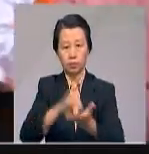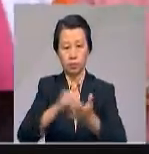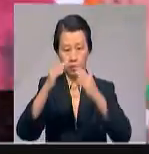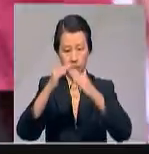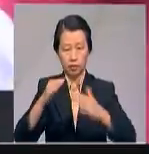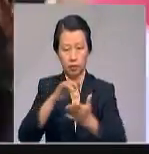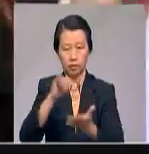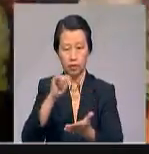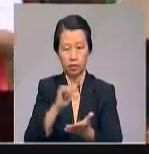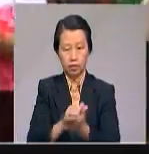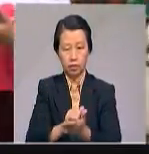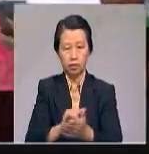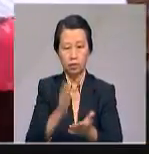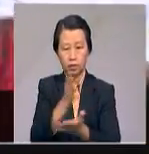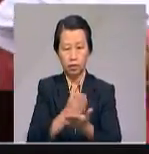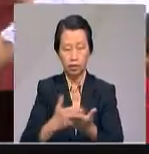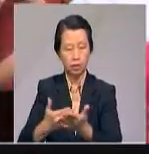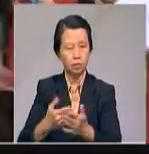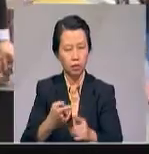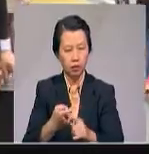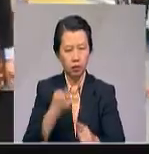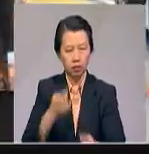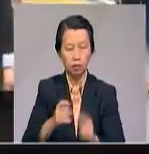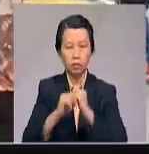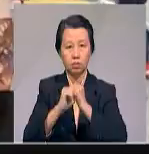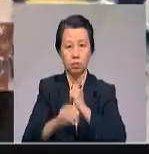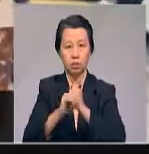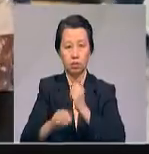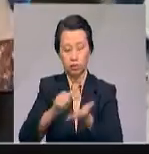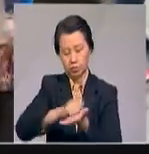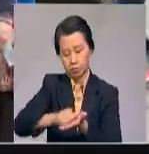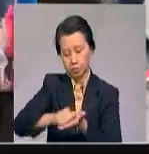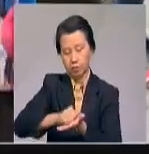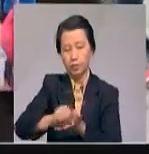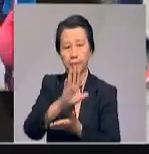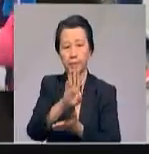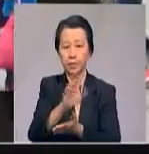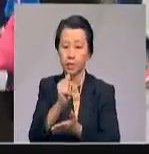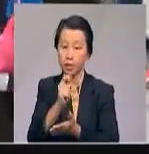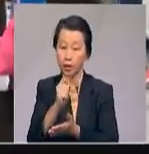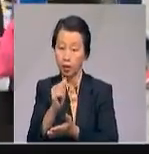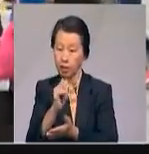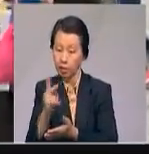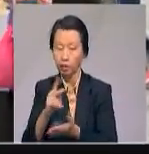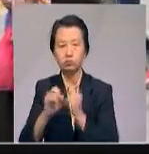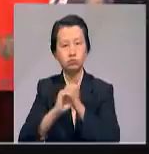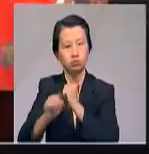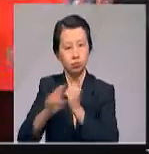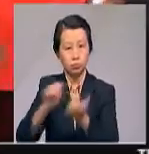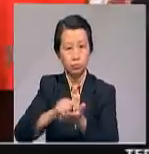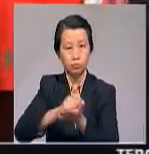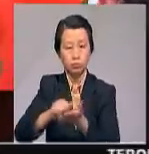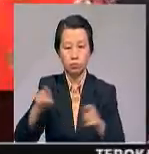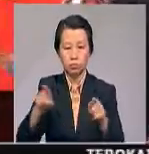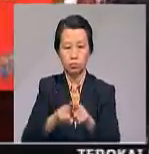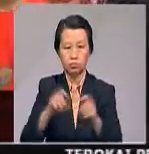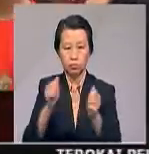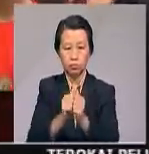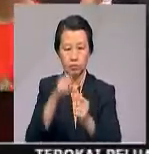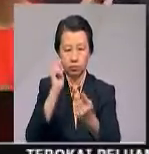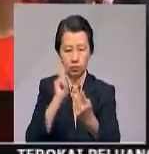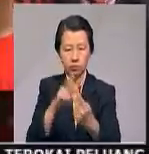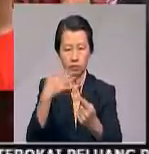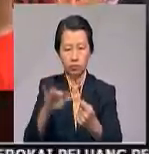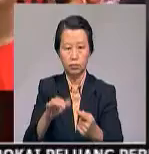Negara itu merupakan sebahagian daripada usaha mempromosi batik Malaysia. Ia juga bertujuan mengumpul dana untuk disalurkan kepada